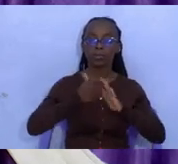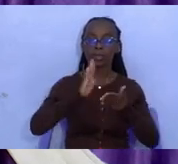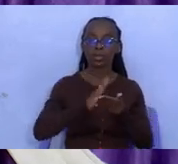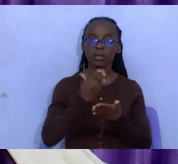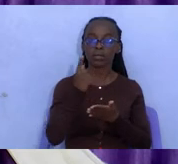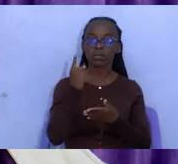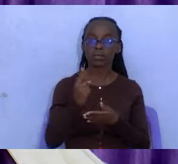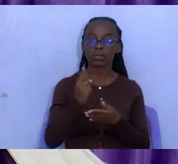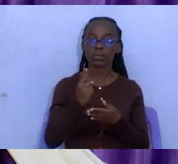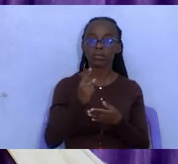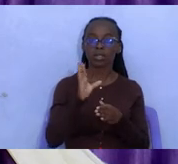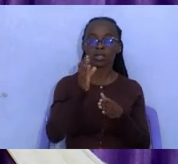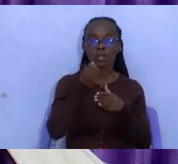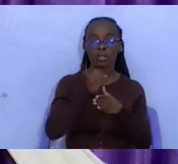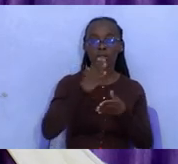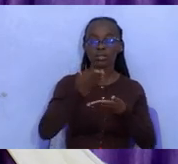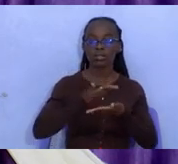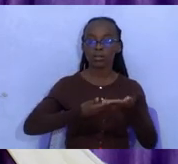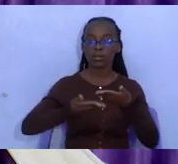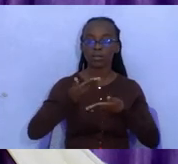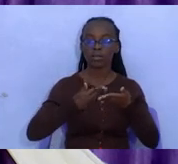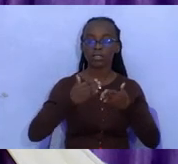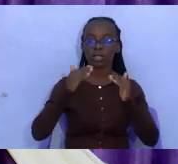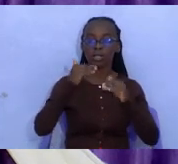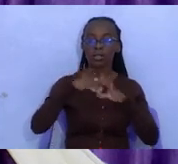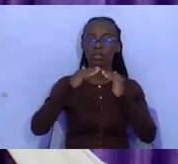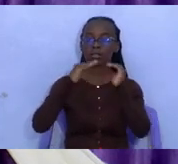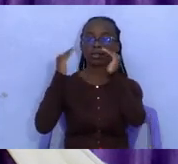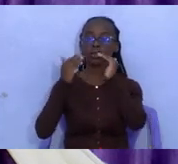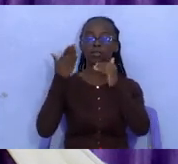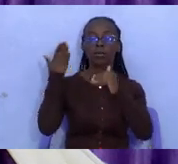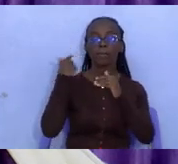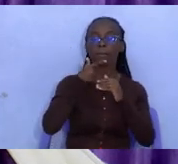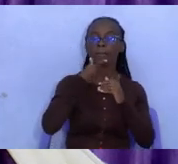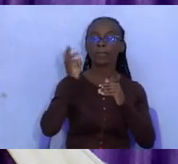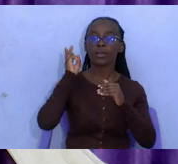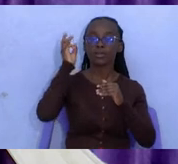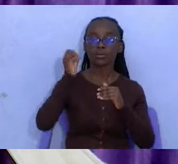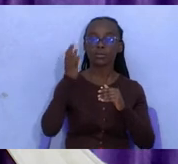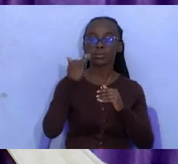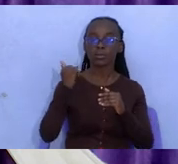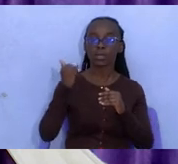ama mtumishi wa kiwango alikuwa, ni kwa sababu alikuwa na mentor.